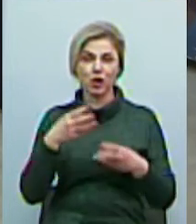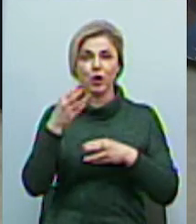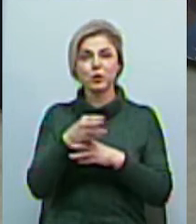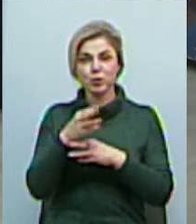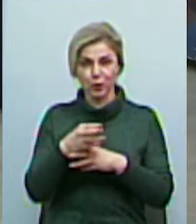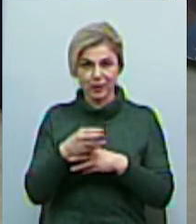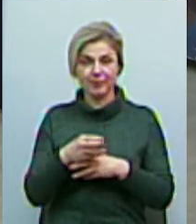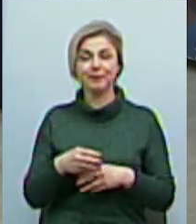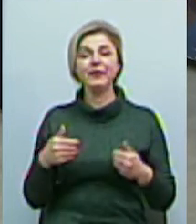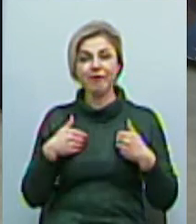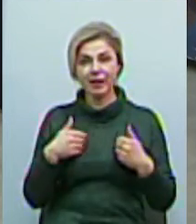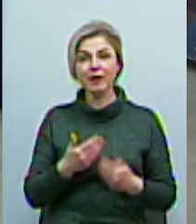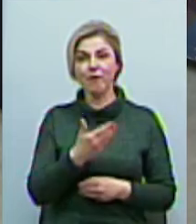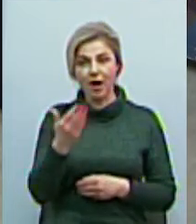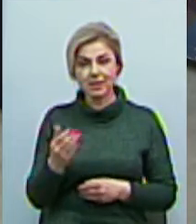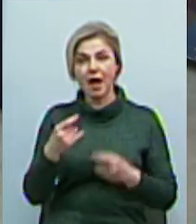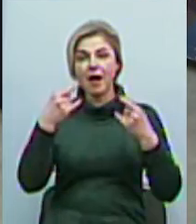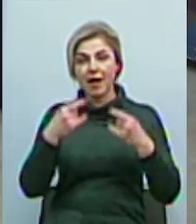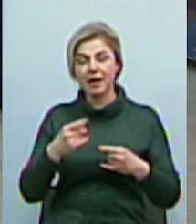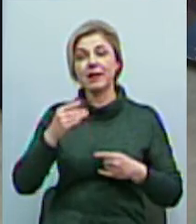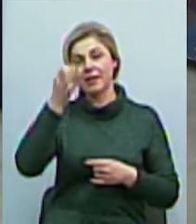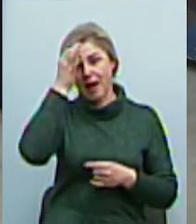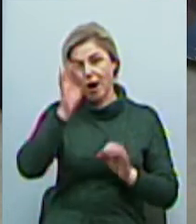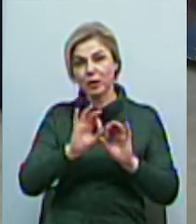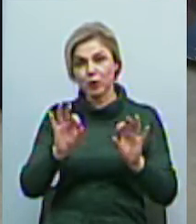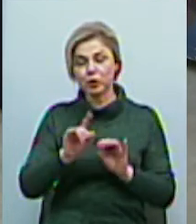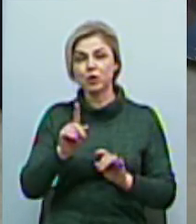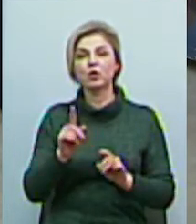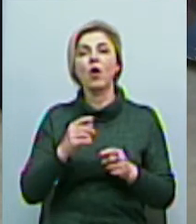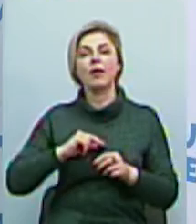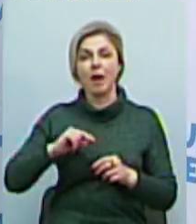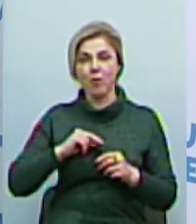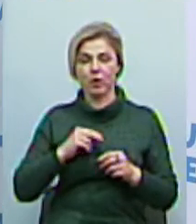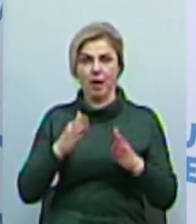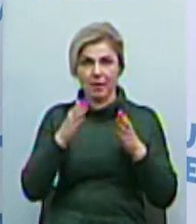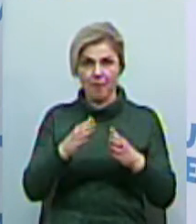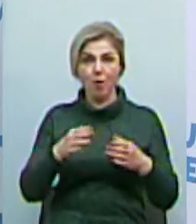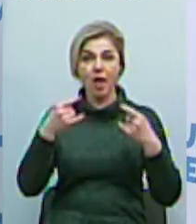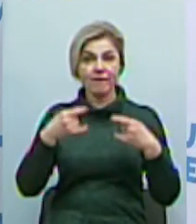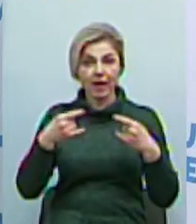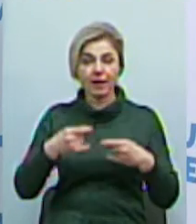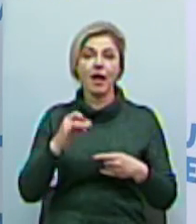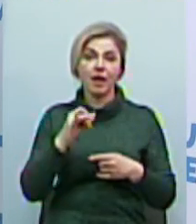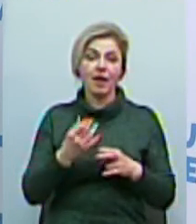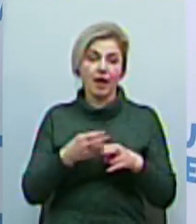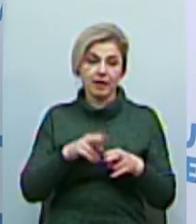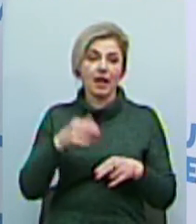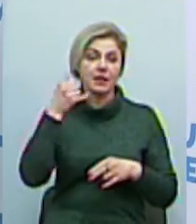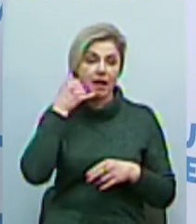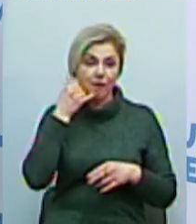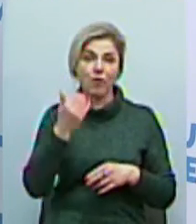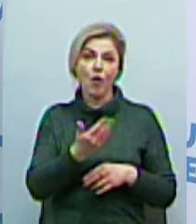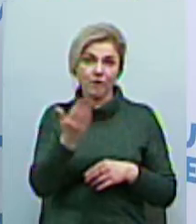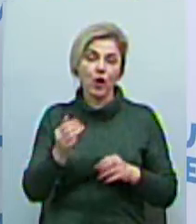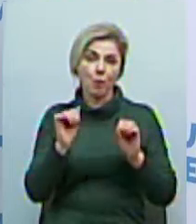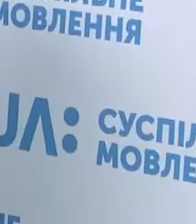вас. А глядачам я нагадую, що ми працюємо в прямому ефірі. Наш контактний телефон 76 92 33. Саме за цим телефоном